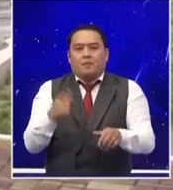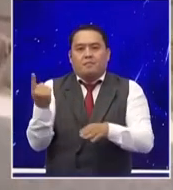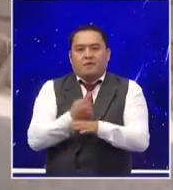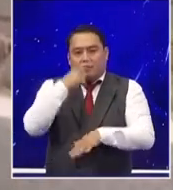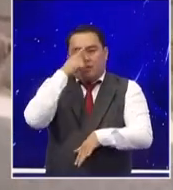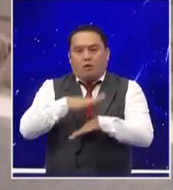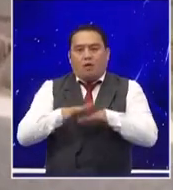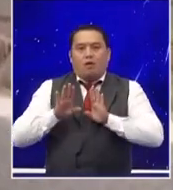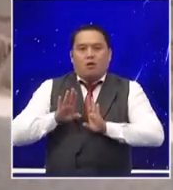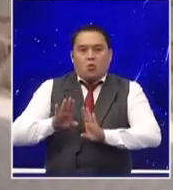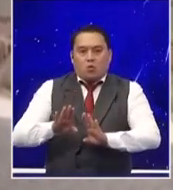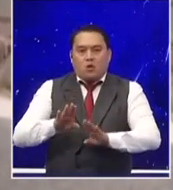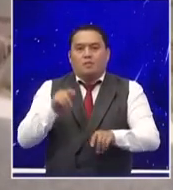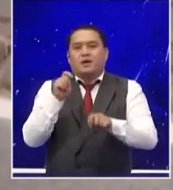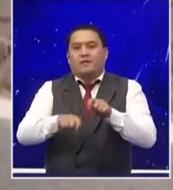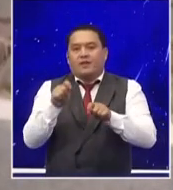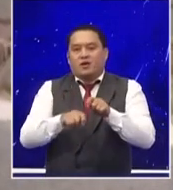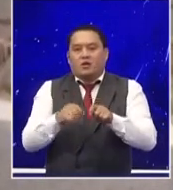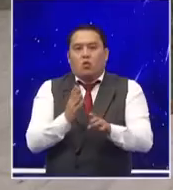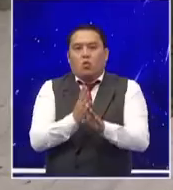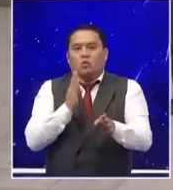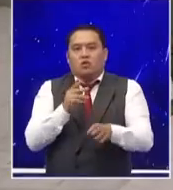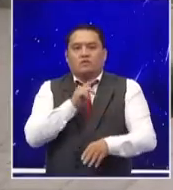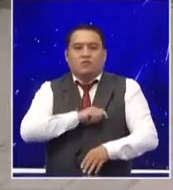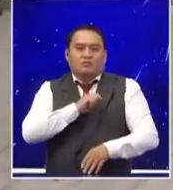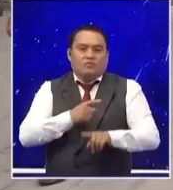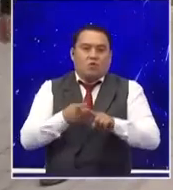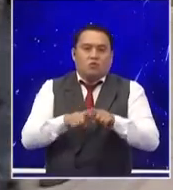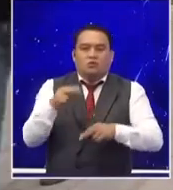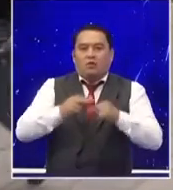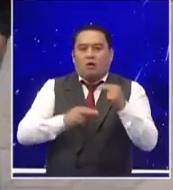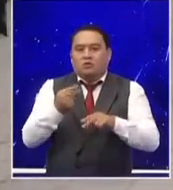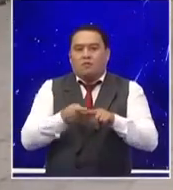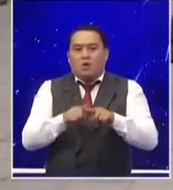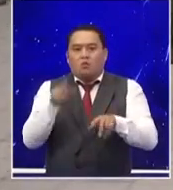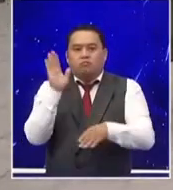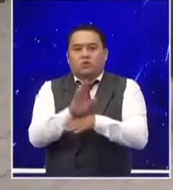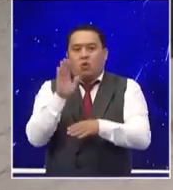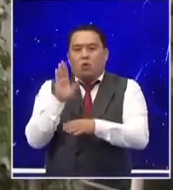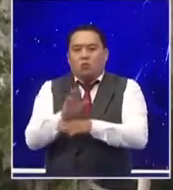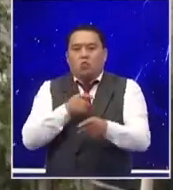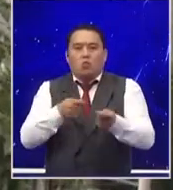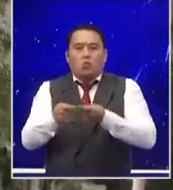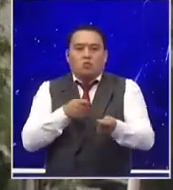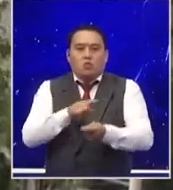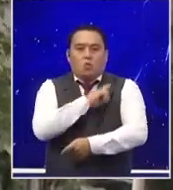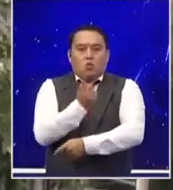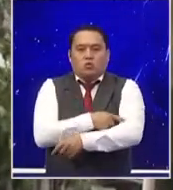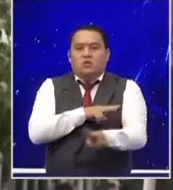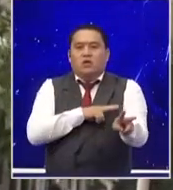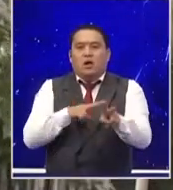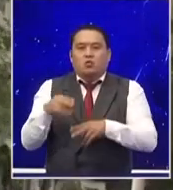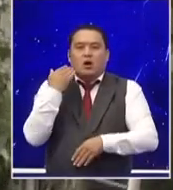заместитель акима алматинской области лязат урлашов проинспектировал а в очередной раз ход строительства и поручил соответствующим отраслевым руководителем